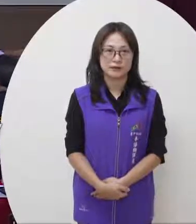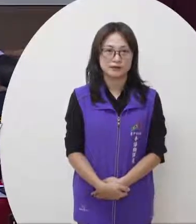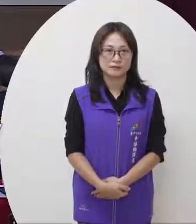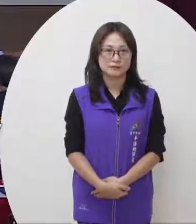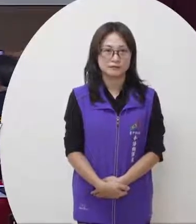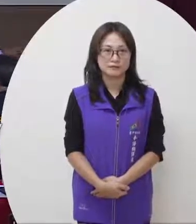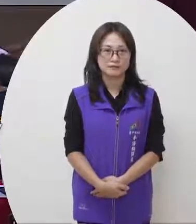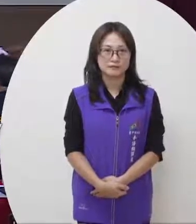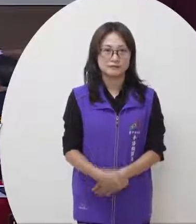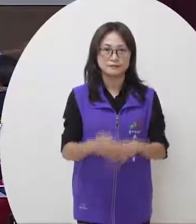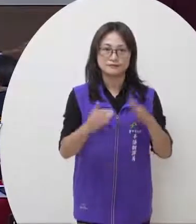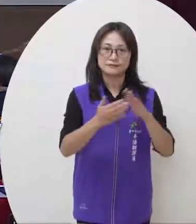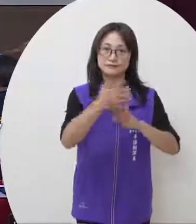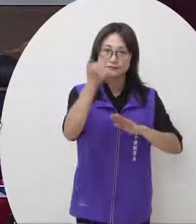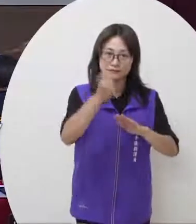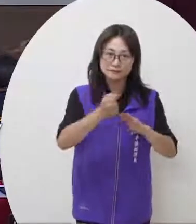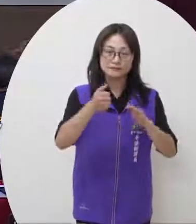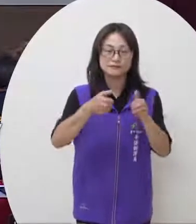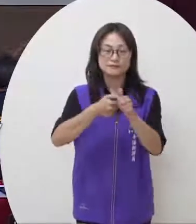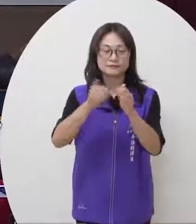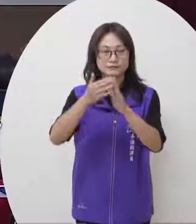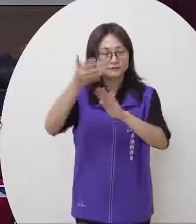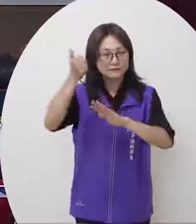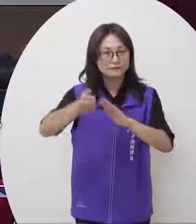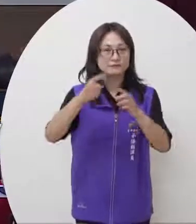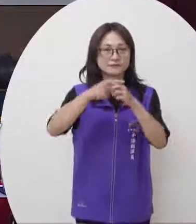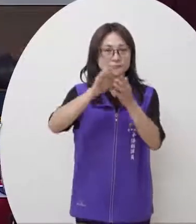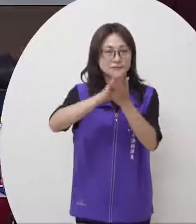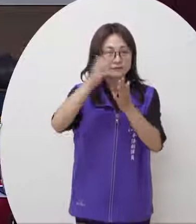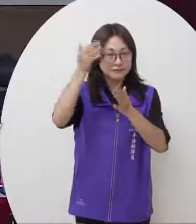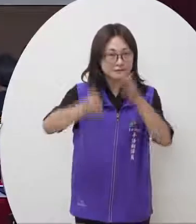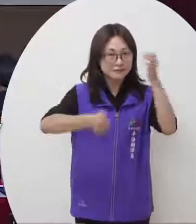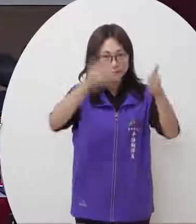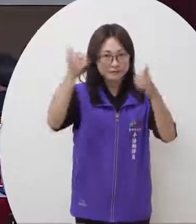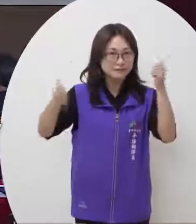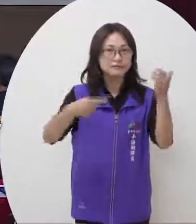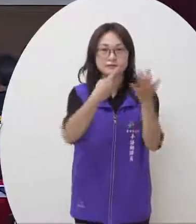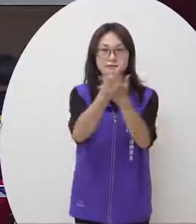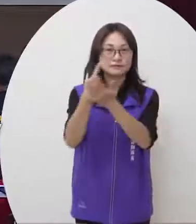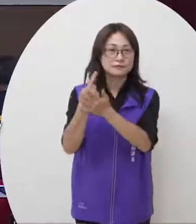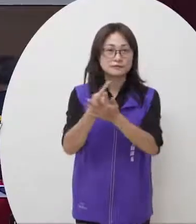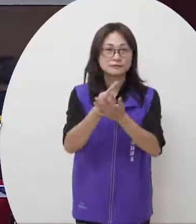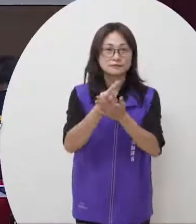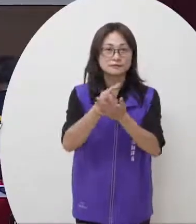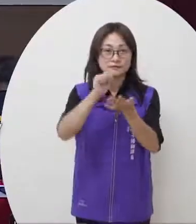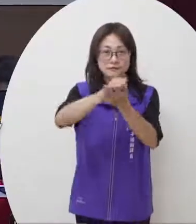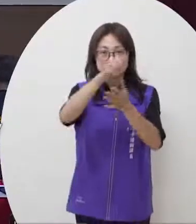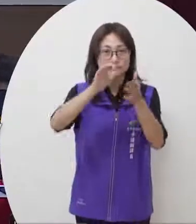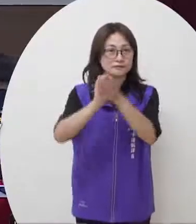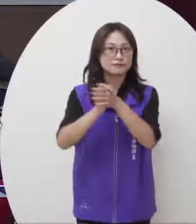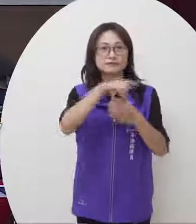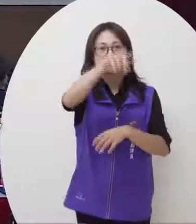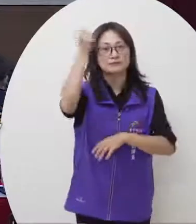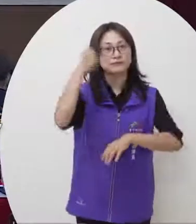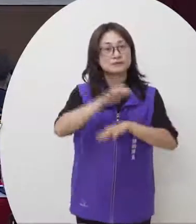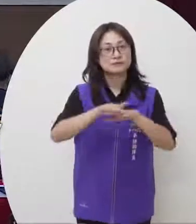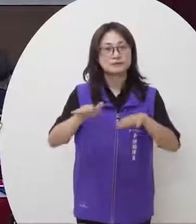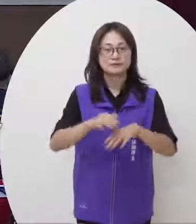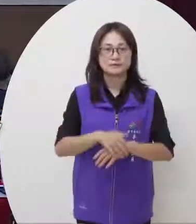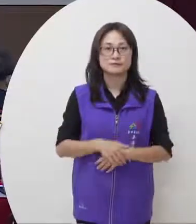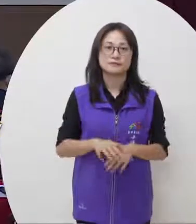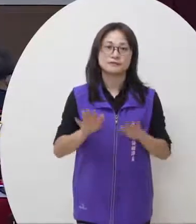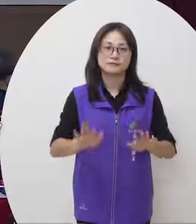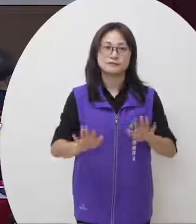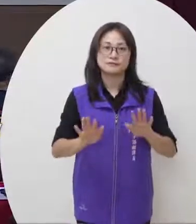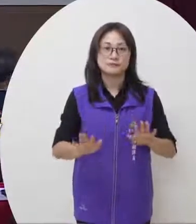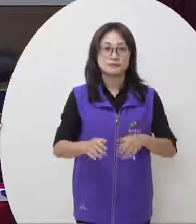市长、副市长、秘书长、副秘书长、区长以及各位所长、各位里长、各位媒体朋友，大家早。那今天